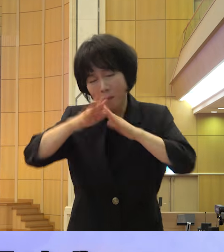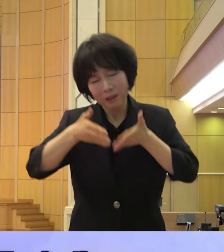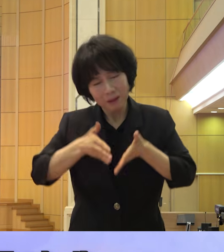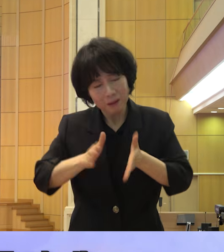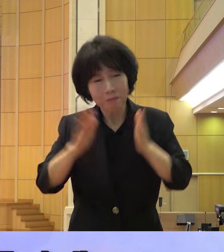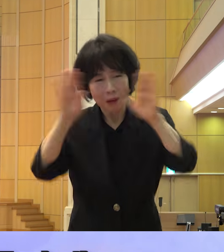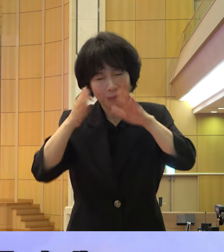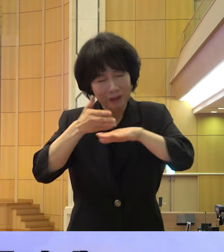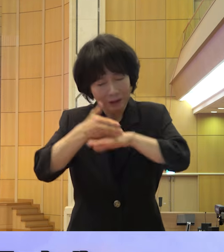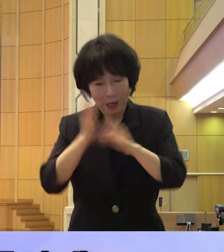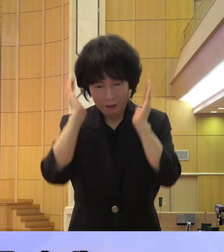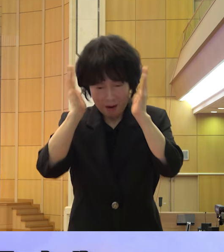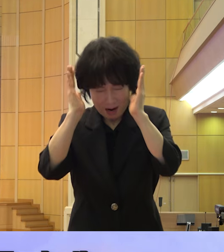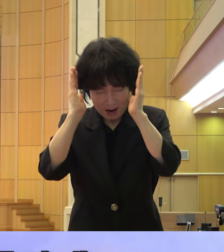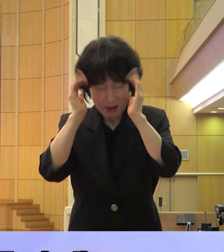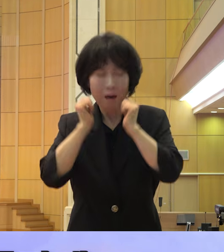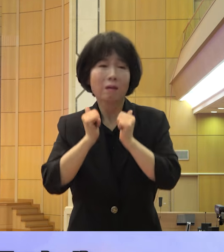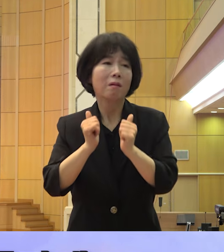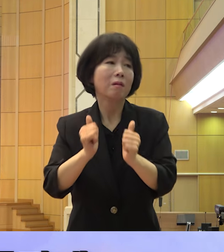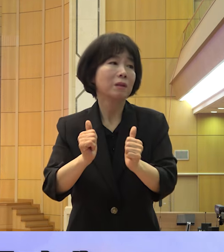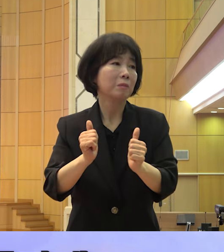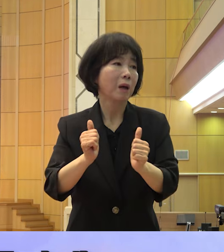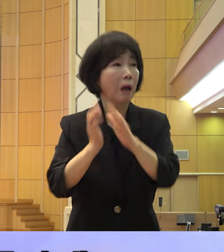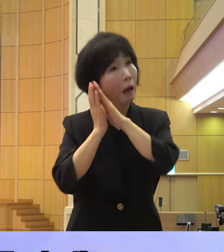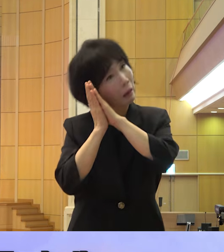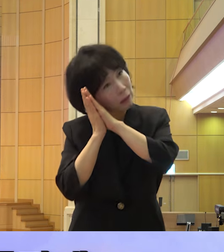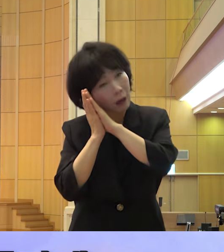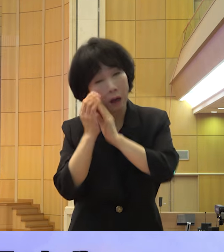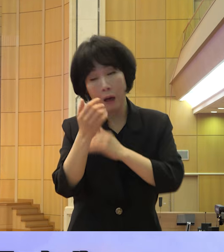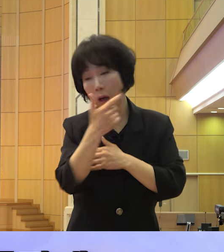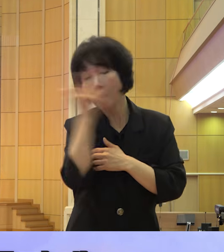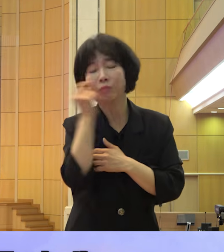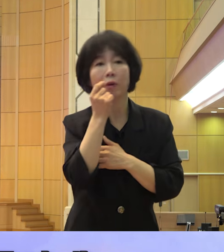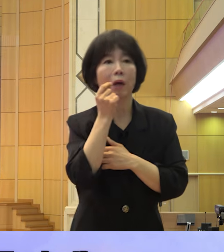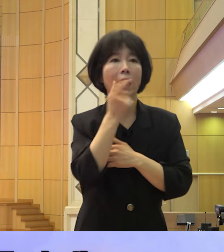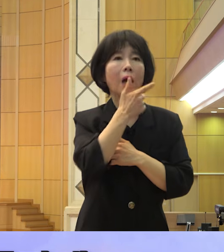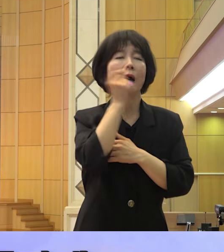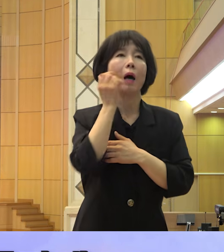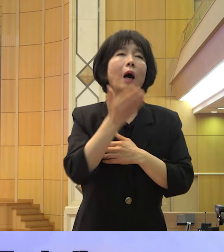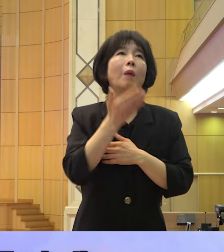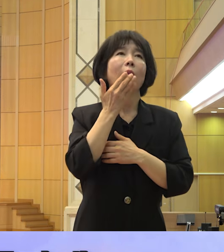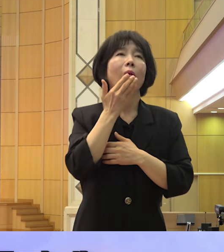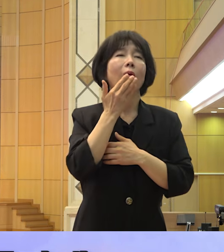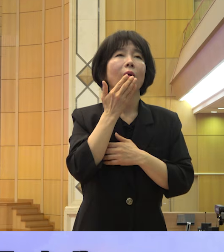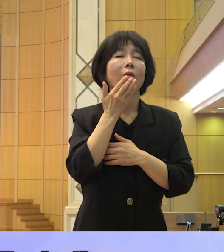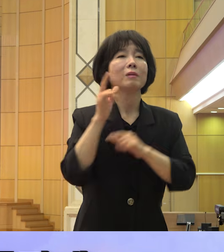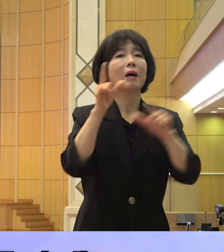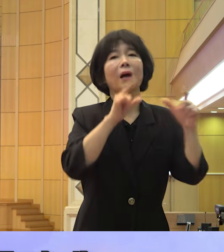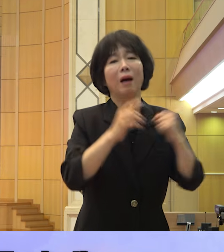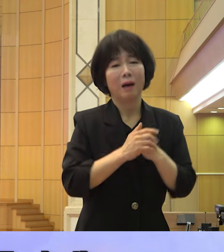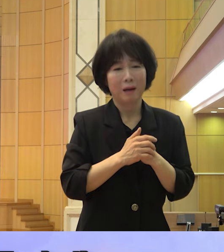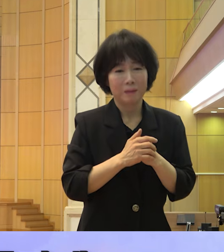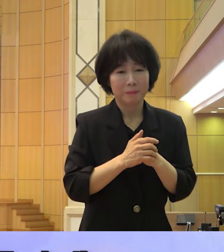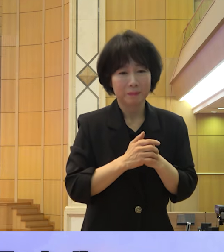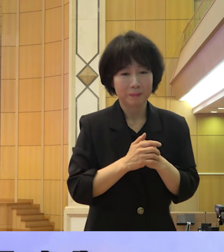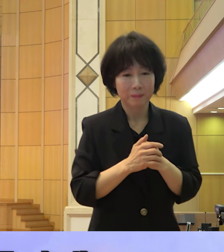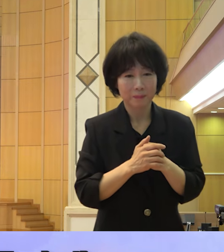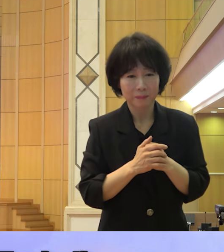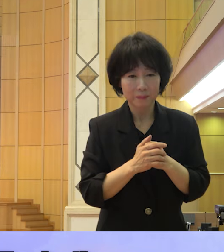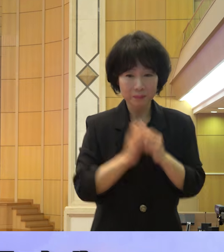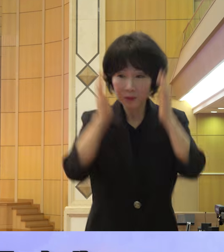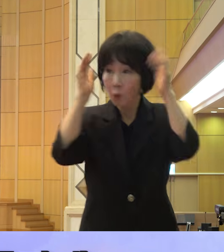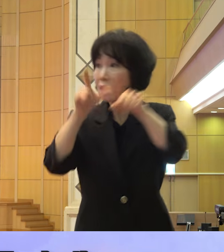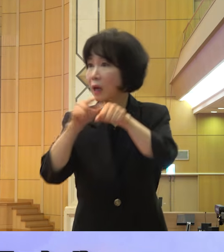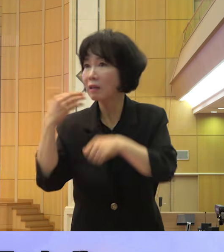6시 전에 5시 반이면 일어나야 되고 밤 12시까지 일 시키고 그 집에서 먹고 자고 있는데 맨날 문 닫고 이래야 되고 뭔지 공부할